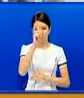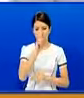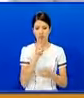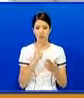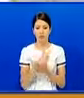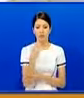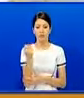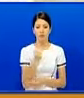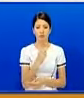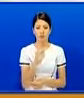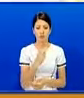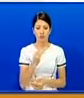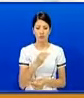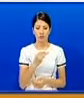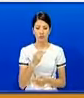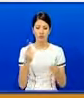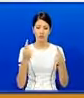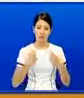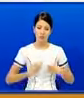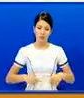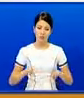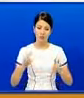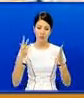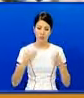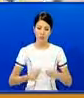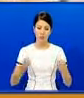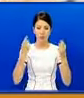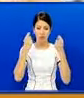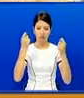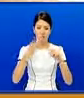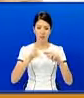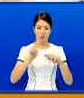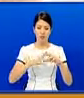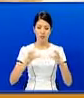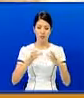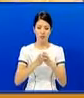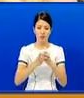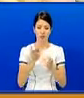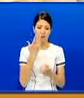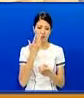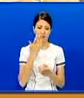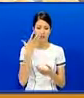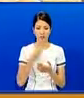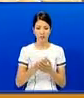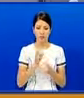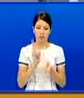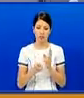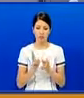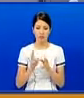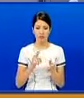жоспарлануда. Сондай-ақ туылған күн кешкі отырыстарда атап өтемдеушілер өз ұжымымен осында келіп, өз асханасында жүргендей тамақ